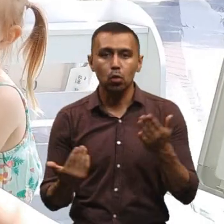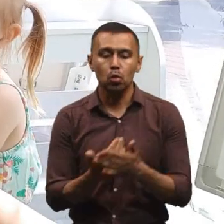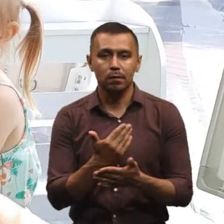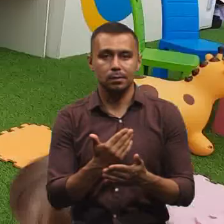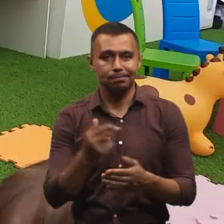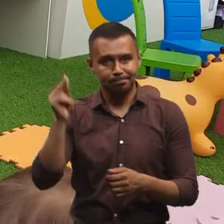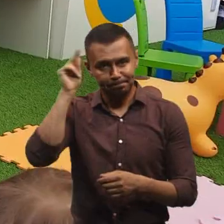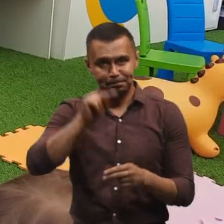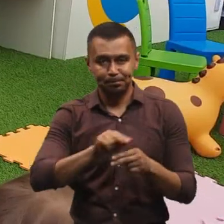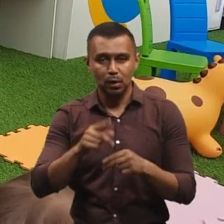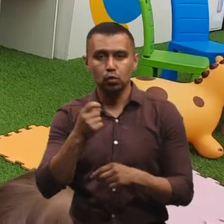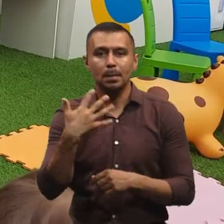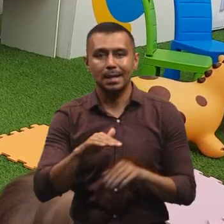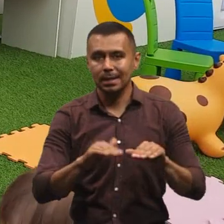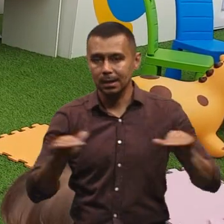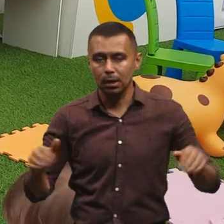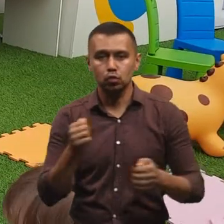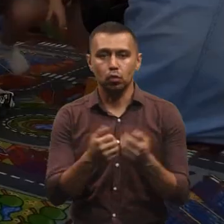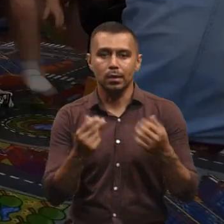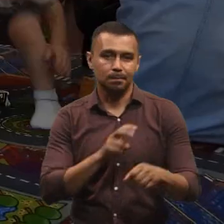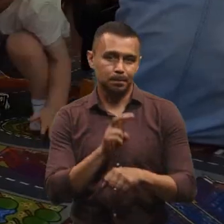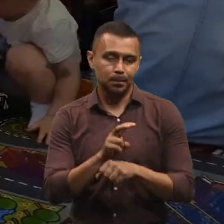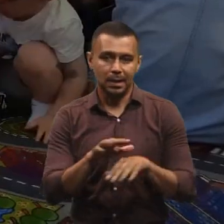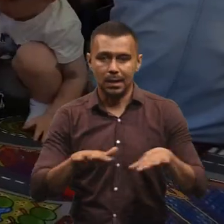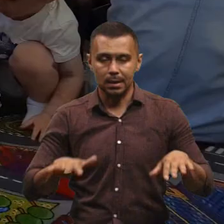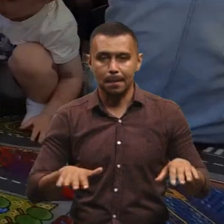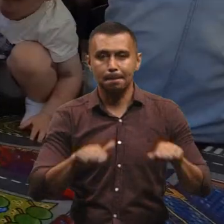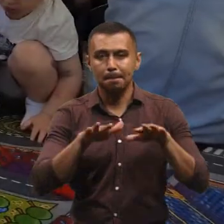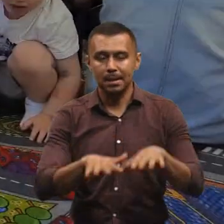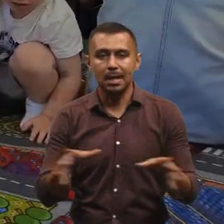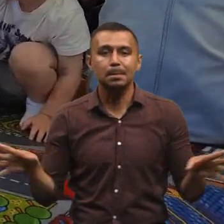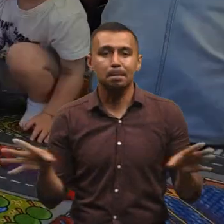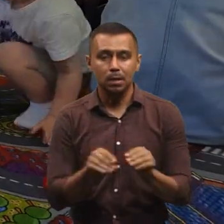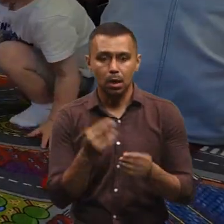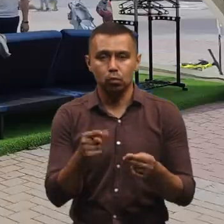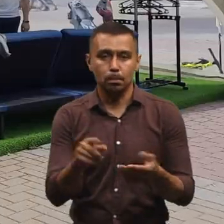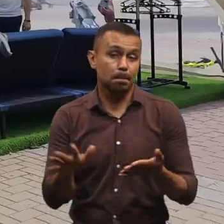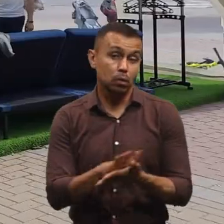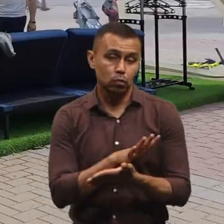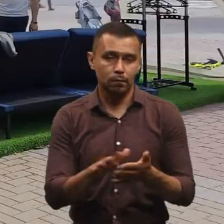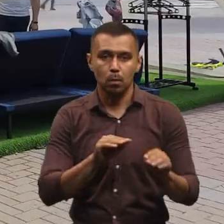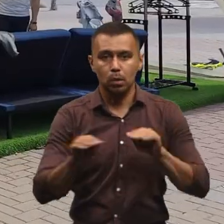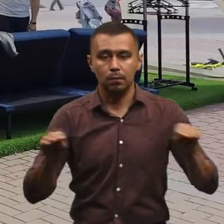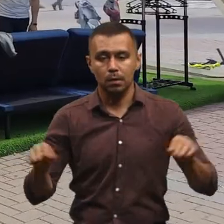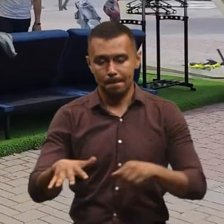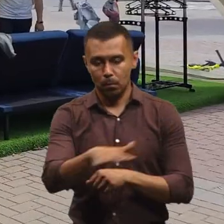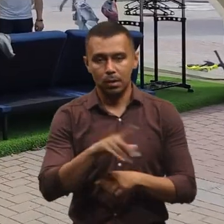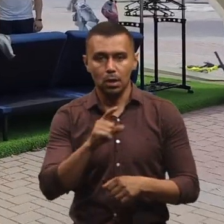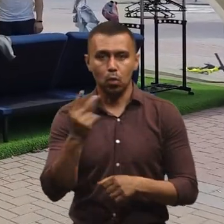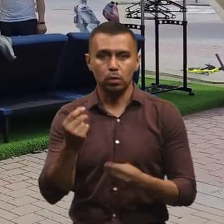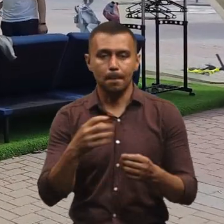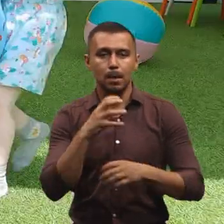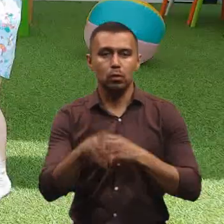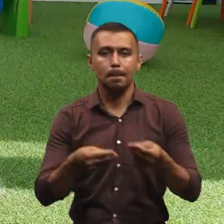заняття 150 дітей щодня відвідують дитячу точку спільно грається тут безкоштовно облаштували простір за гроші